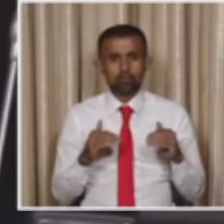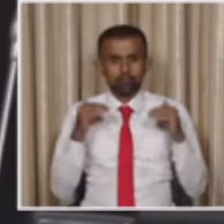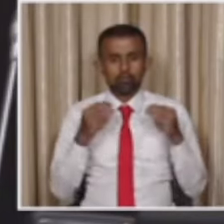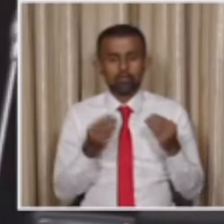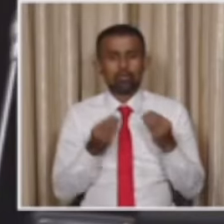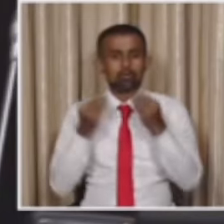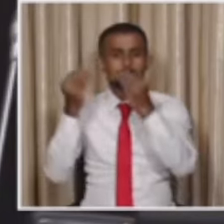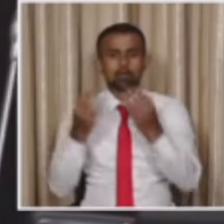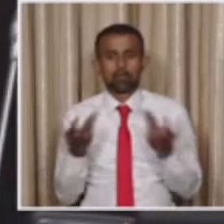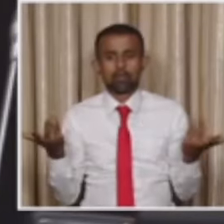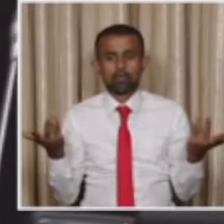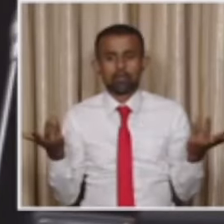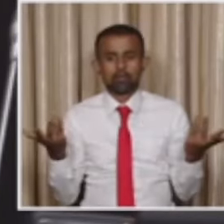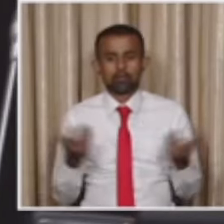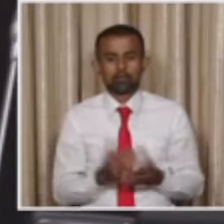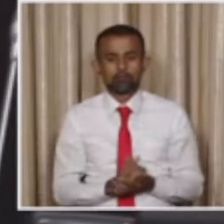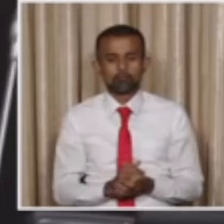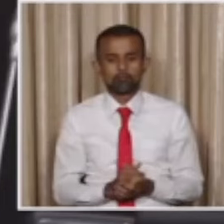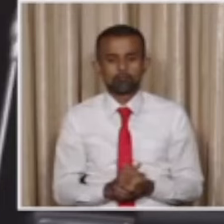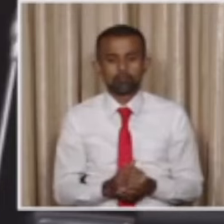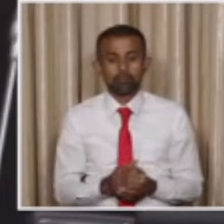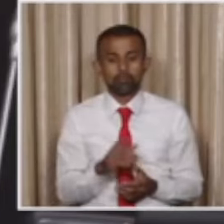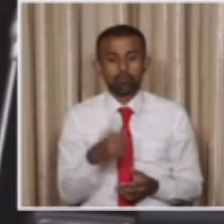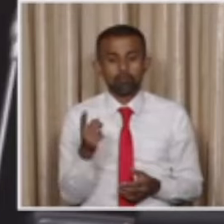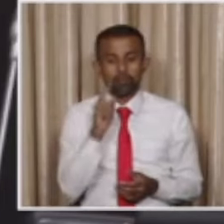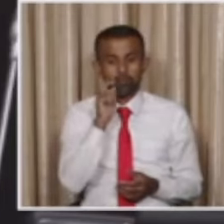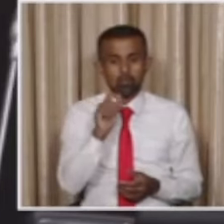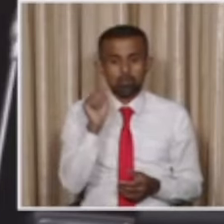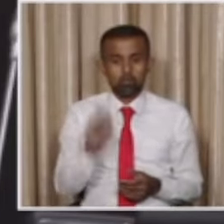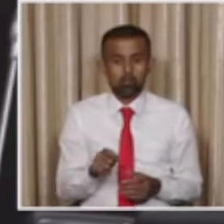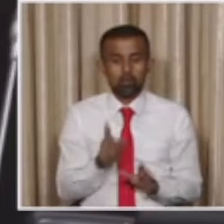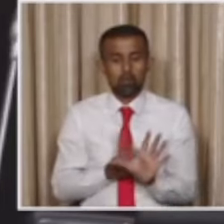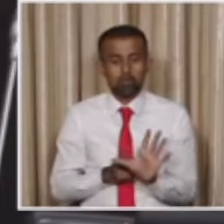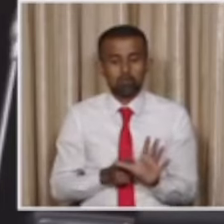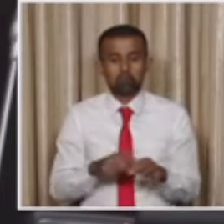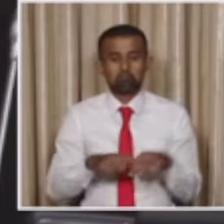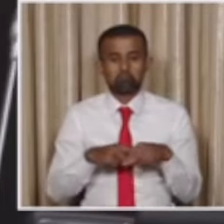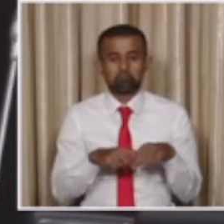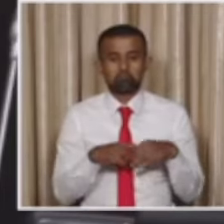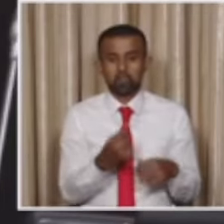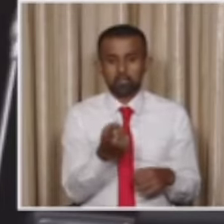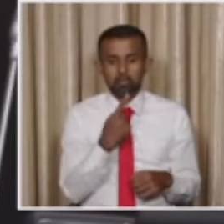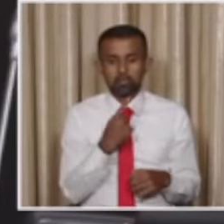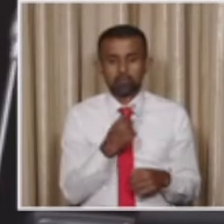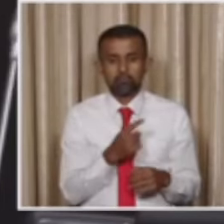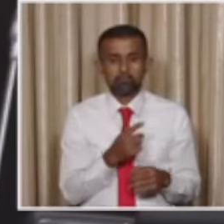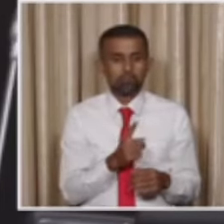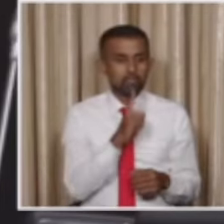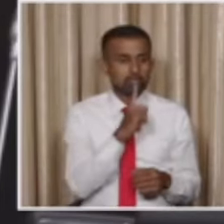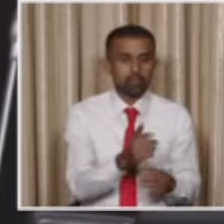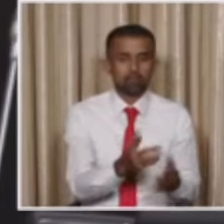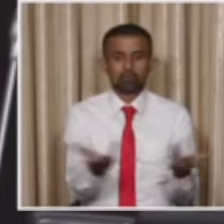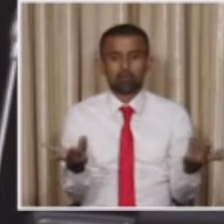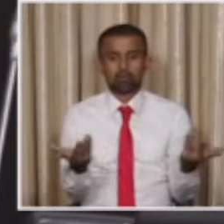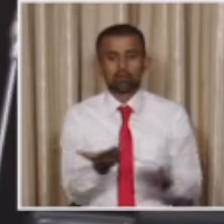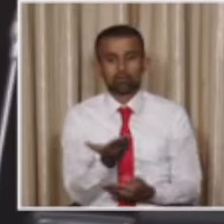නැහැ. ඊළඟට අනිත් විනිසුරුවරුන්ගේ ප්‍රශ්නේ තමයි නිරන්තරයෙන්ම ඇවිල්ලා කියන්නේ ඒගොල්ලන්ට ප්‍රවේශයක් නැහැ කාටවත්. ඒගොල්ලන්